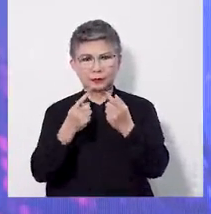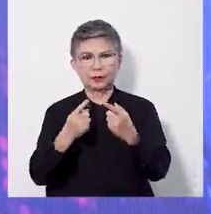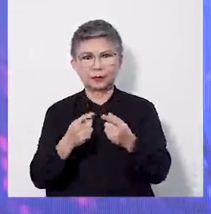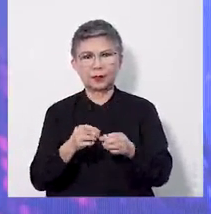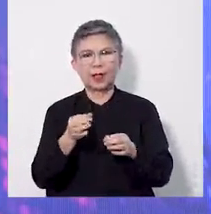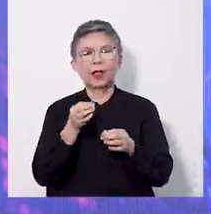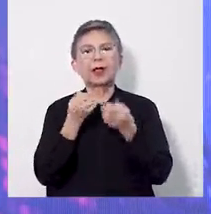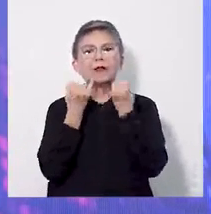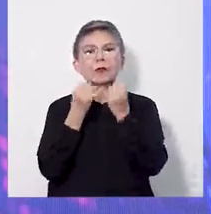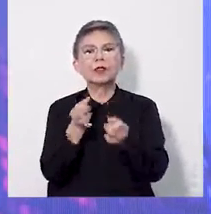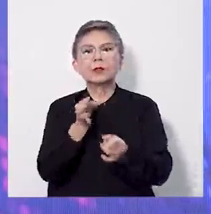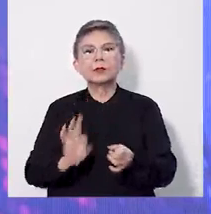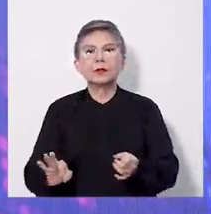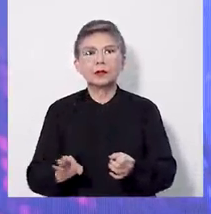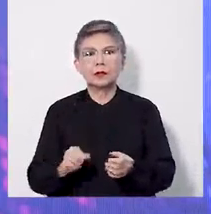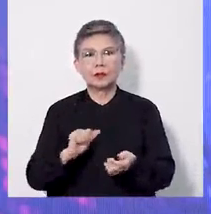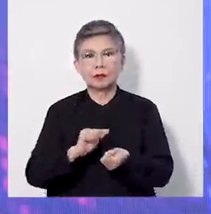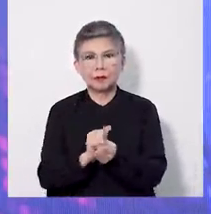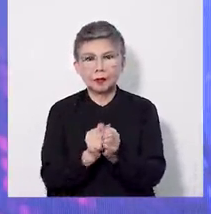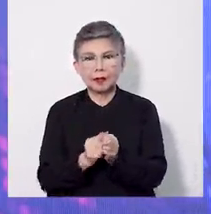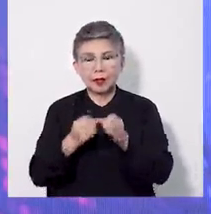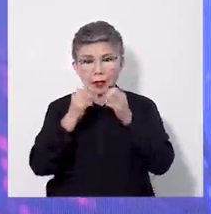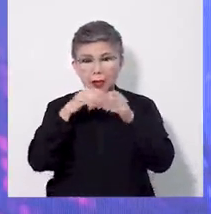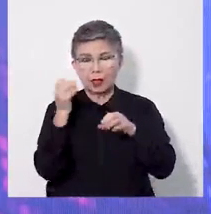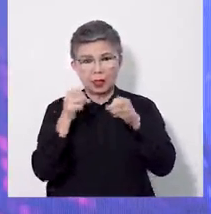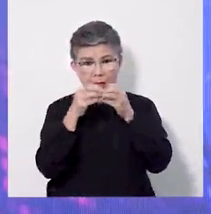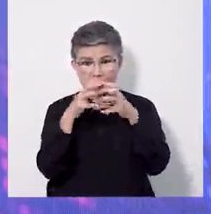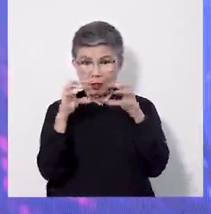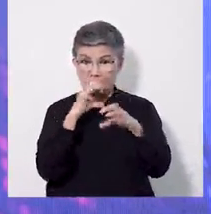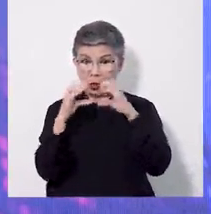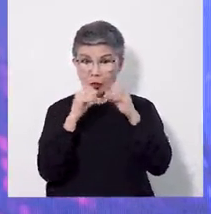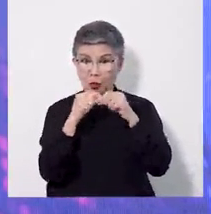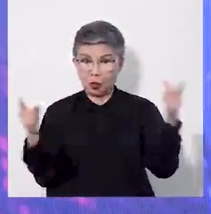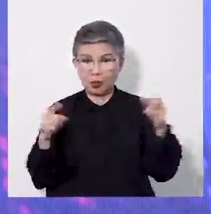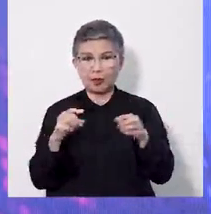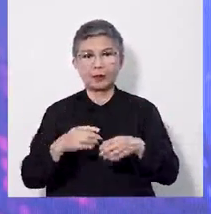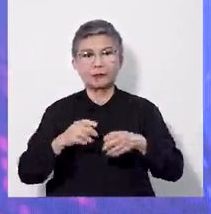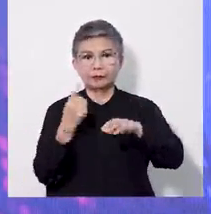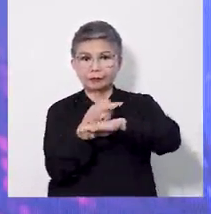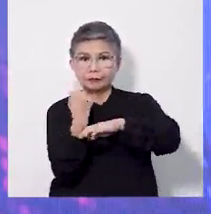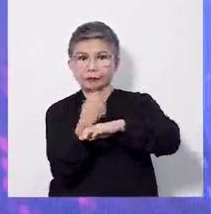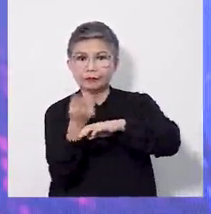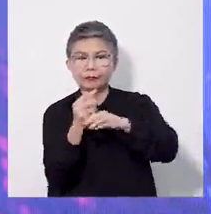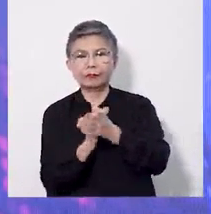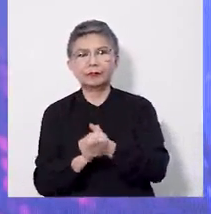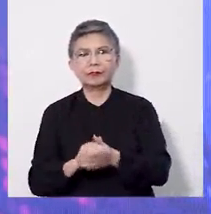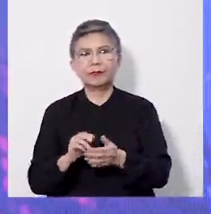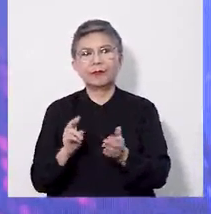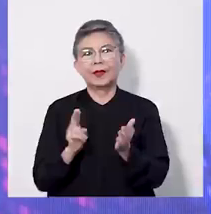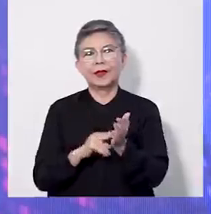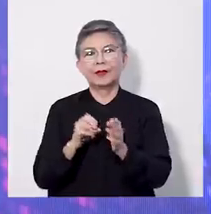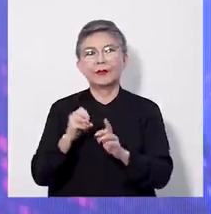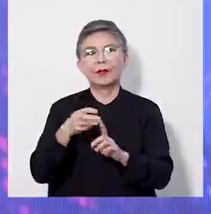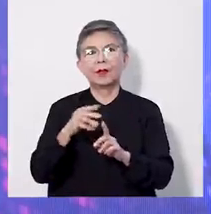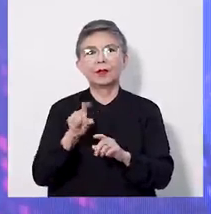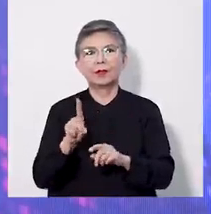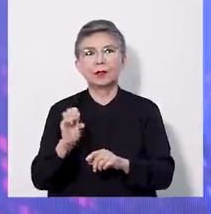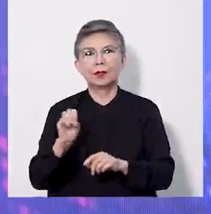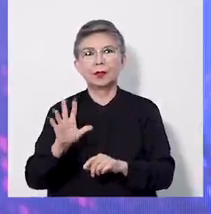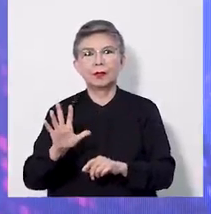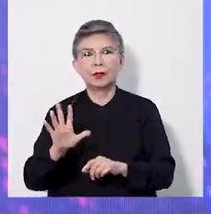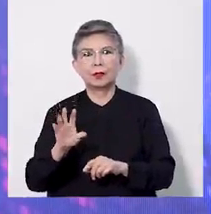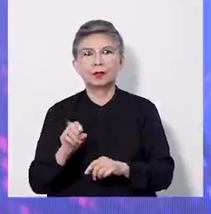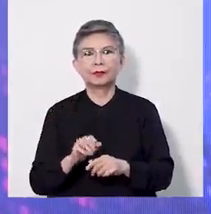update terkait peristiwa hilang kontak helikopter milik Polri jenis nbu 105